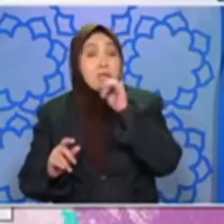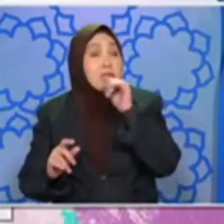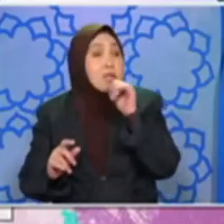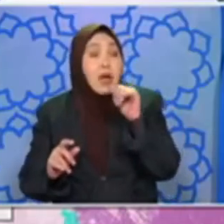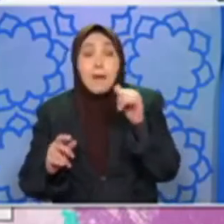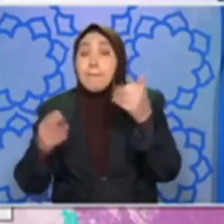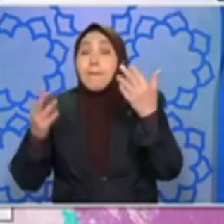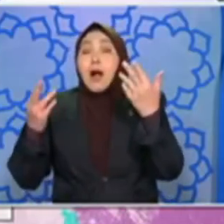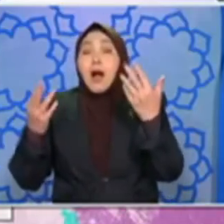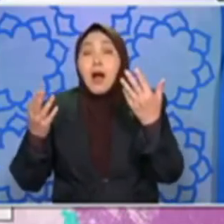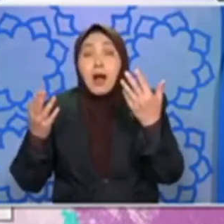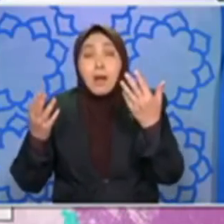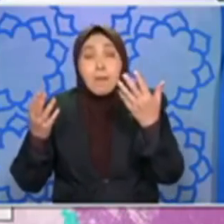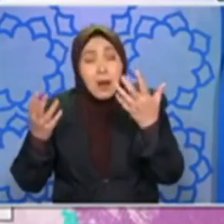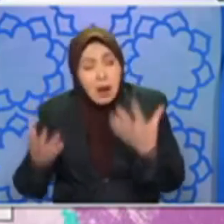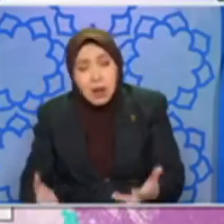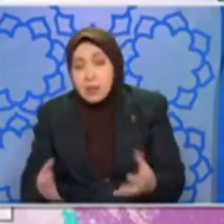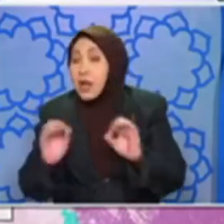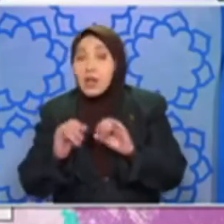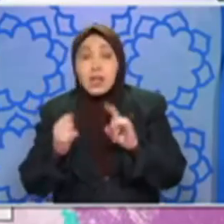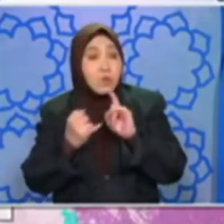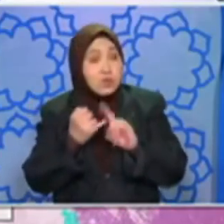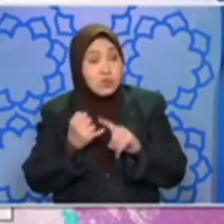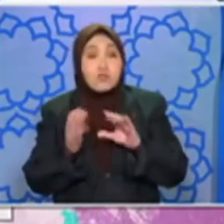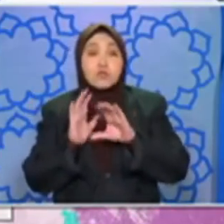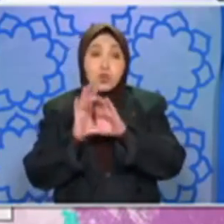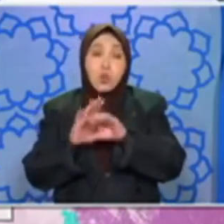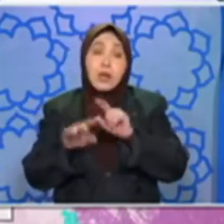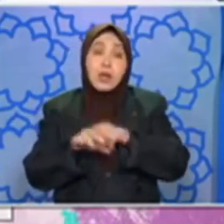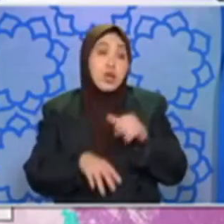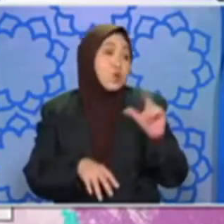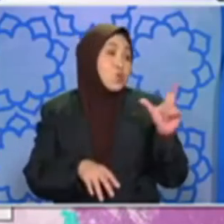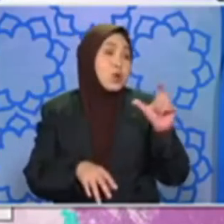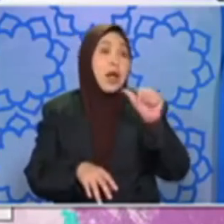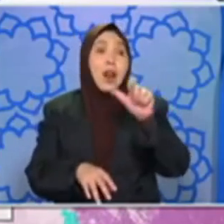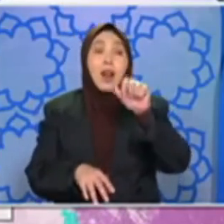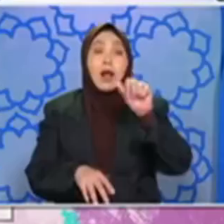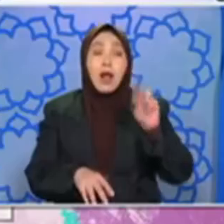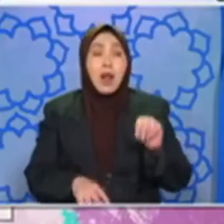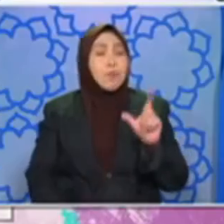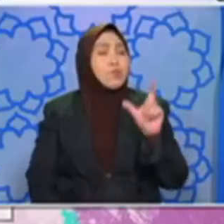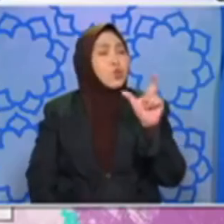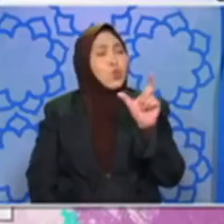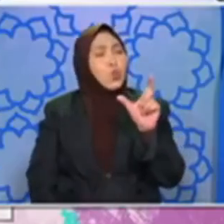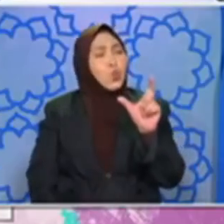berat di hujung itu. Contoh pada surah Nun, Al-Qalam.